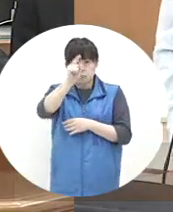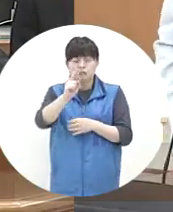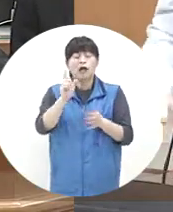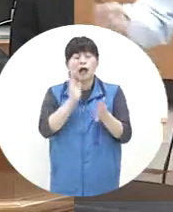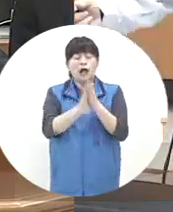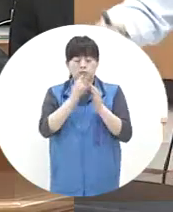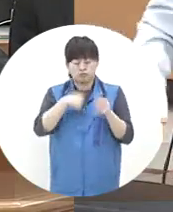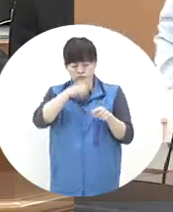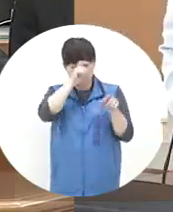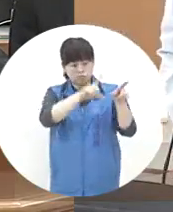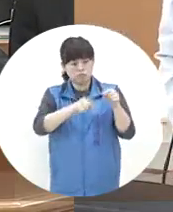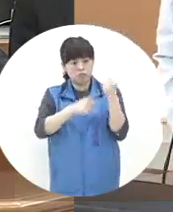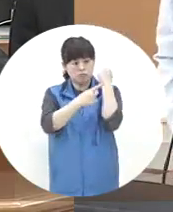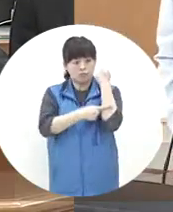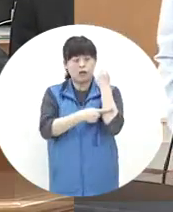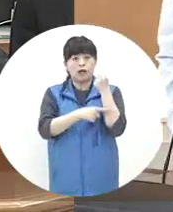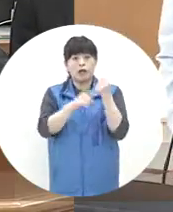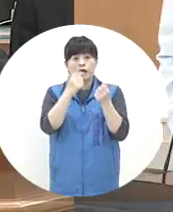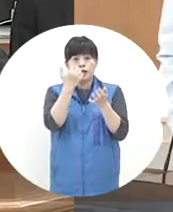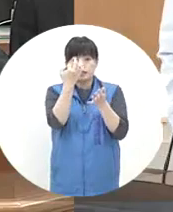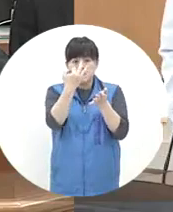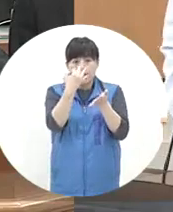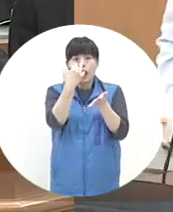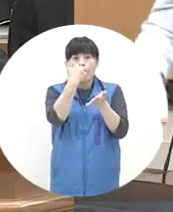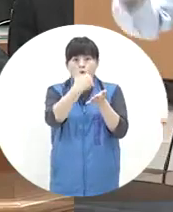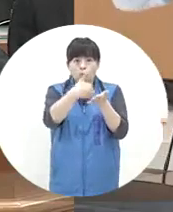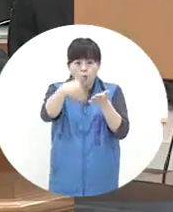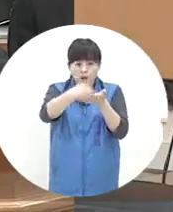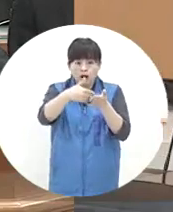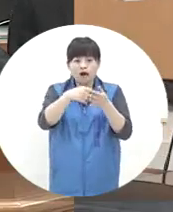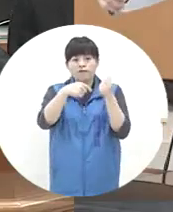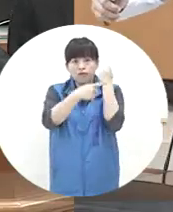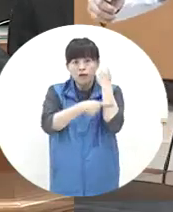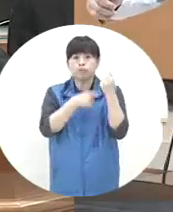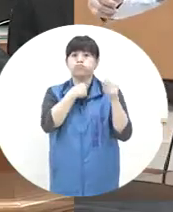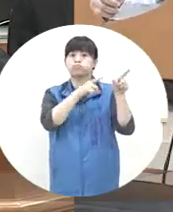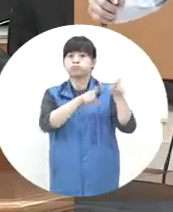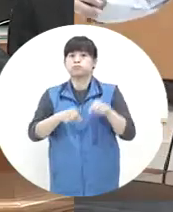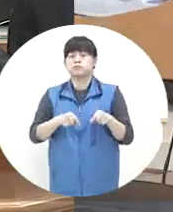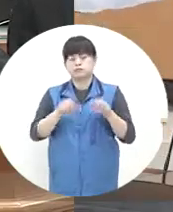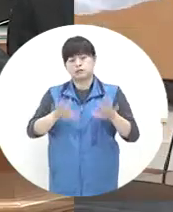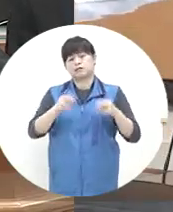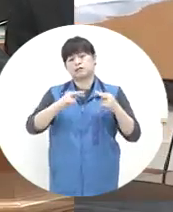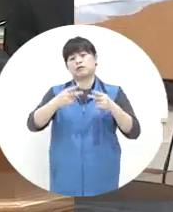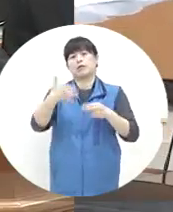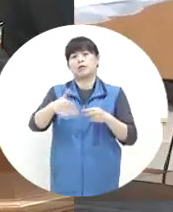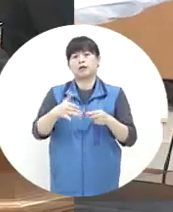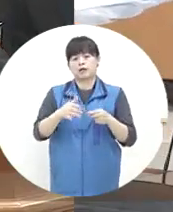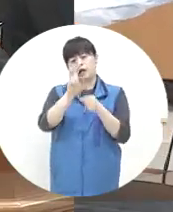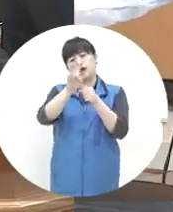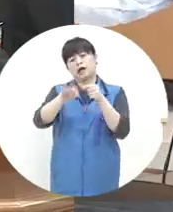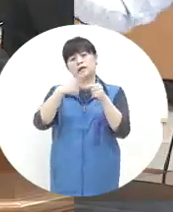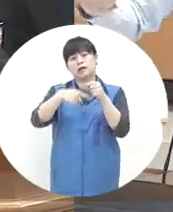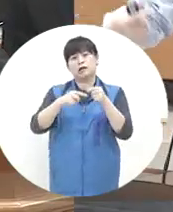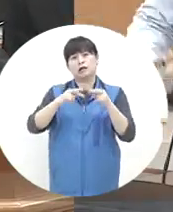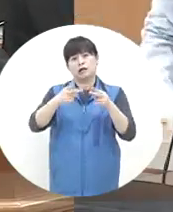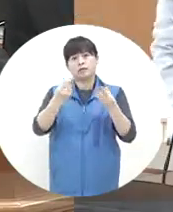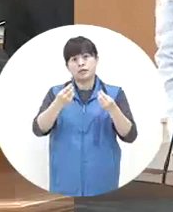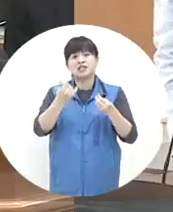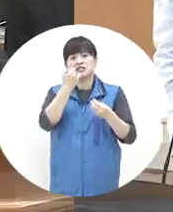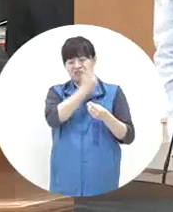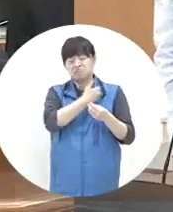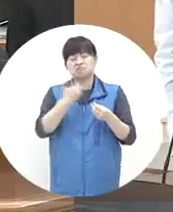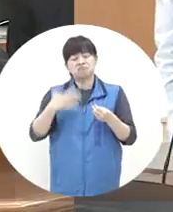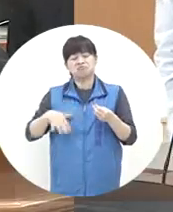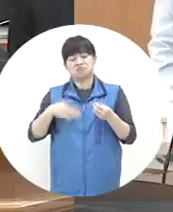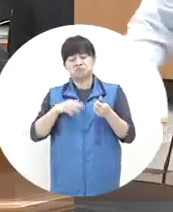对对，如果可以的话，财划法修当然 是 最好了哈。 我是 说还没有修，因为24年了都没办法修，可见它推动修